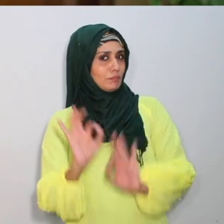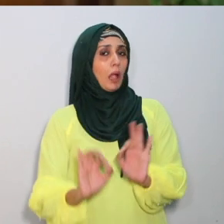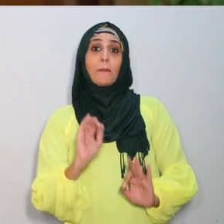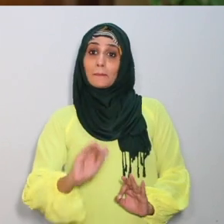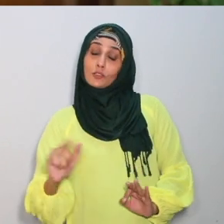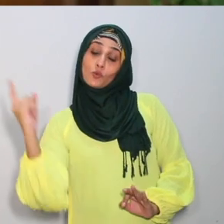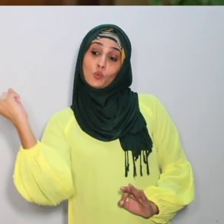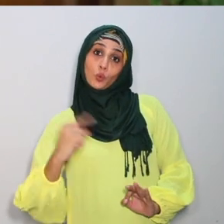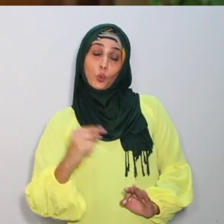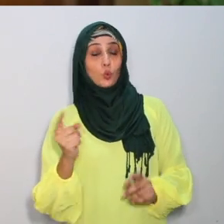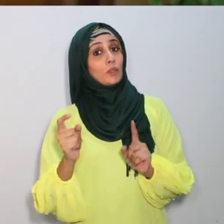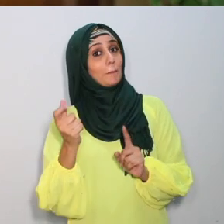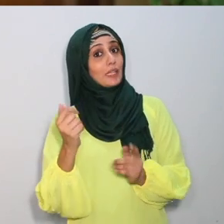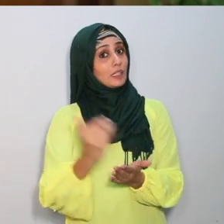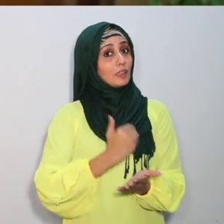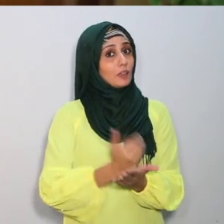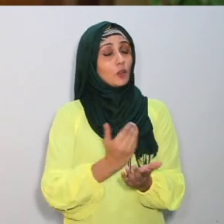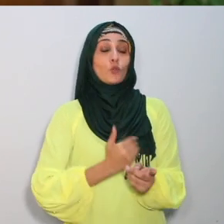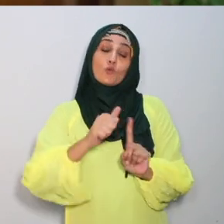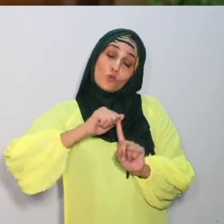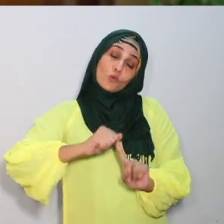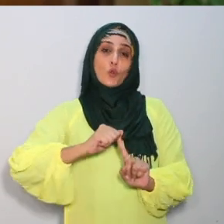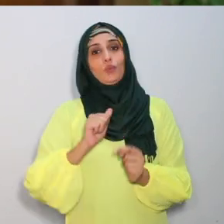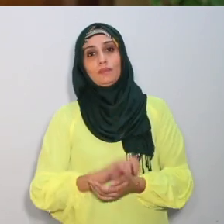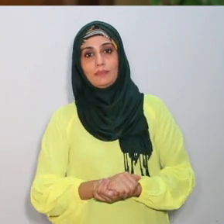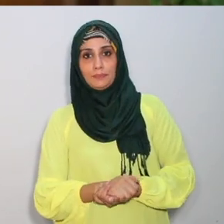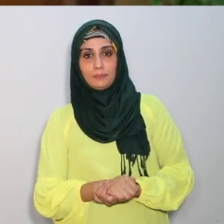कि बच्चे हर रोज कुछ ना कुछ पैसे बचा लें।